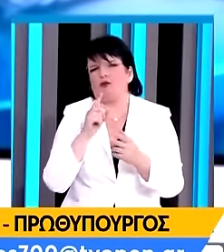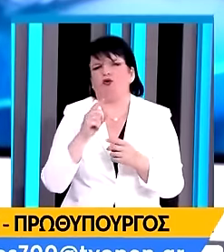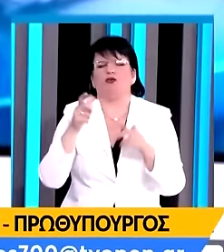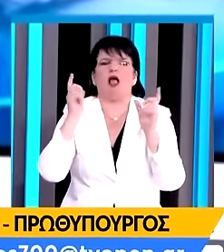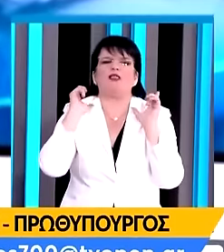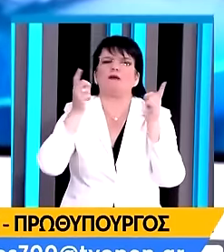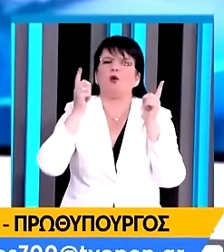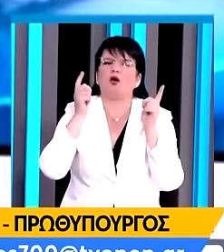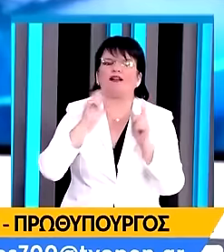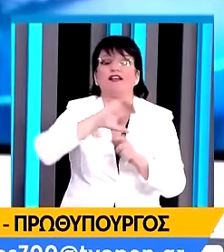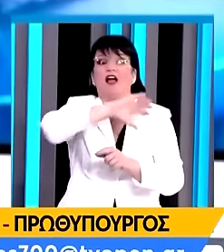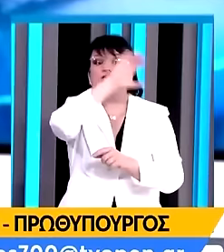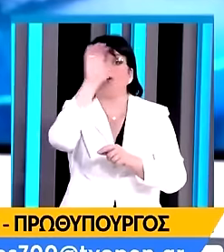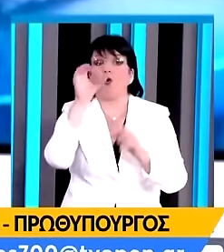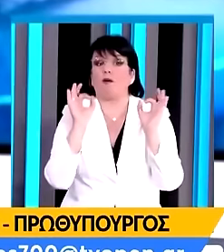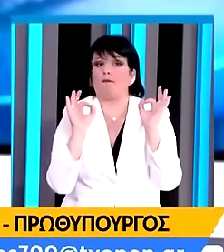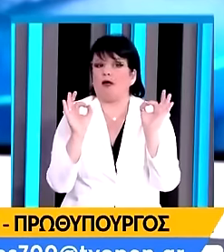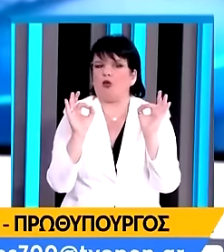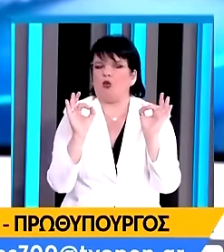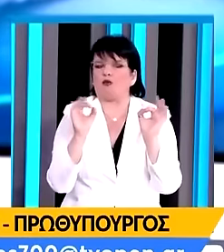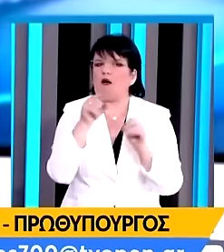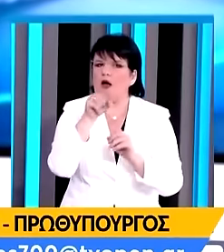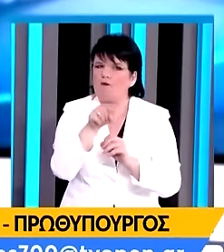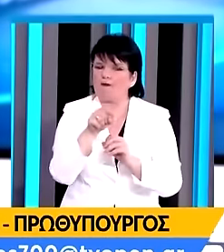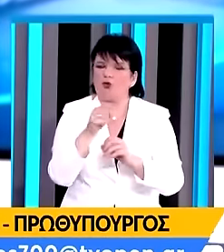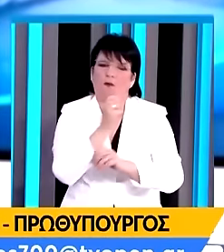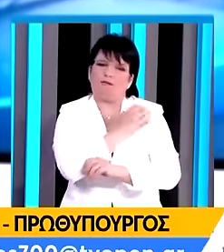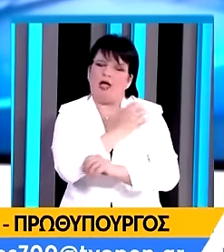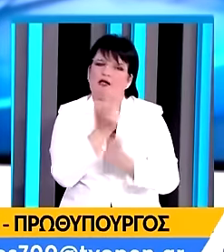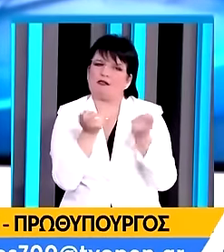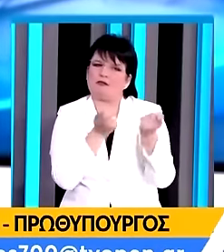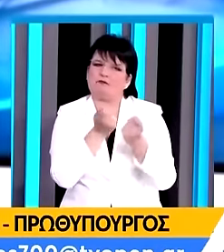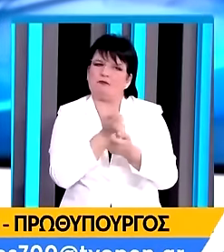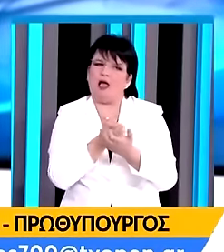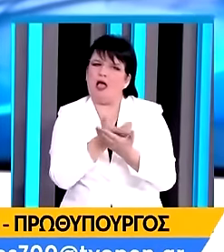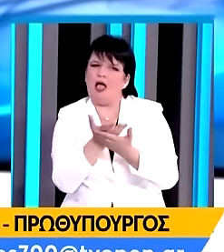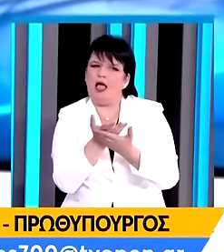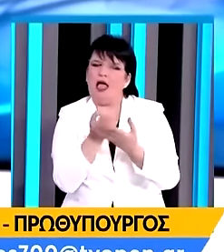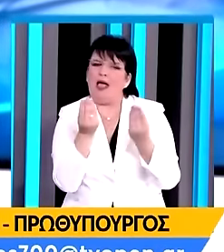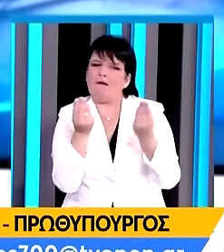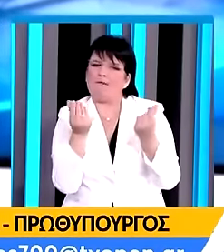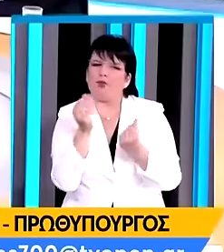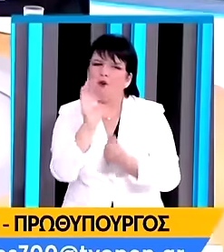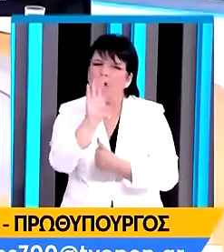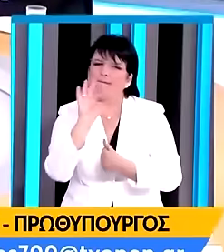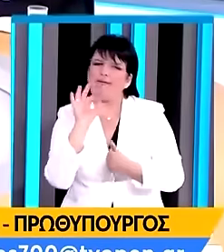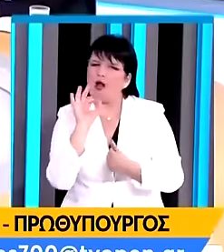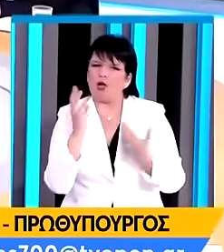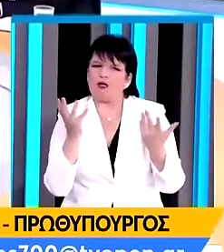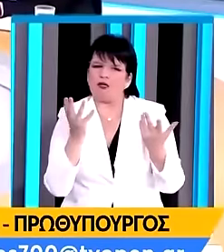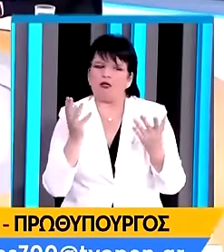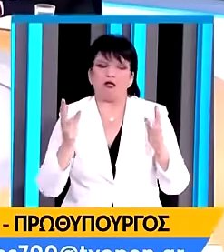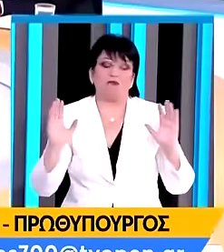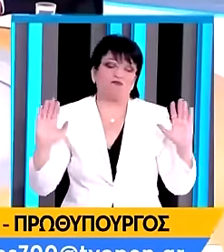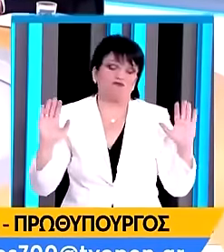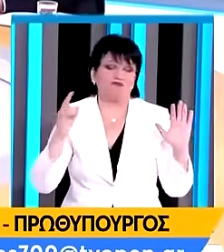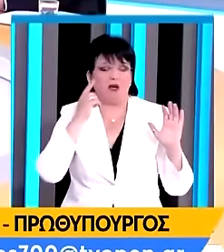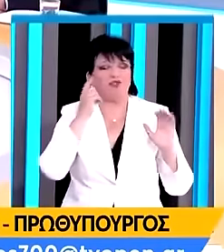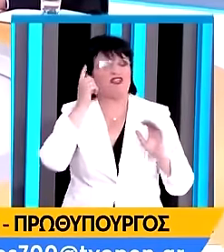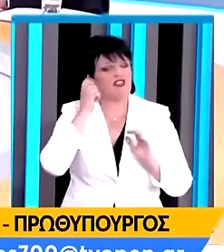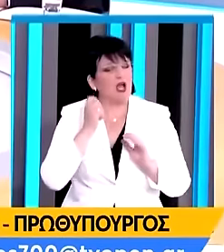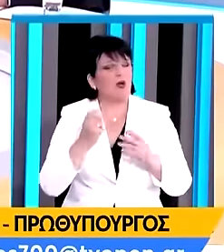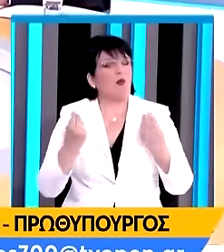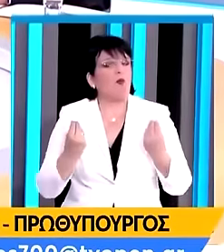Δημοκρατία της Βόρειας Μακεδονίας. Δηλαδή, μήπως είναι μια στρατηγική επιλογή εξωτερικής κατανάλωσης. Αφελείς δεν είμαστε. Δεν είμαστε αφελείς και ξέρουμε πολύ